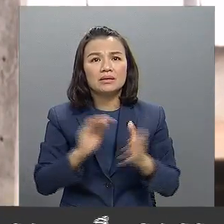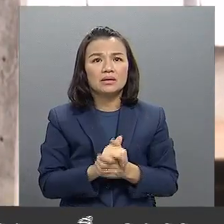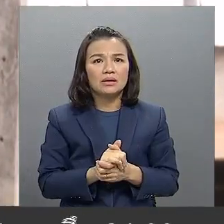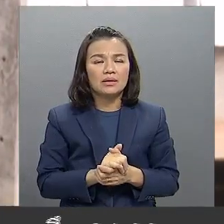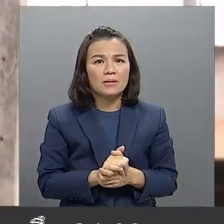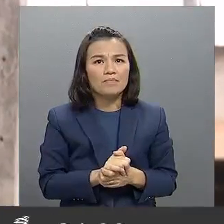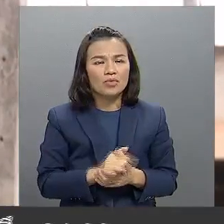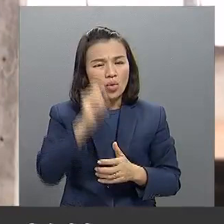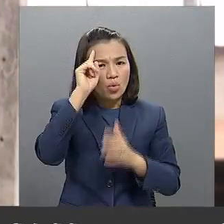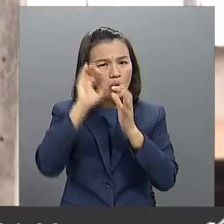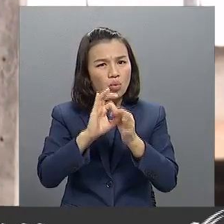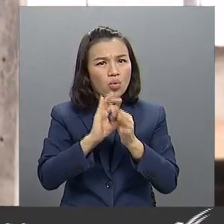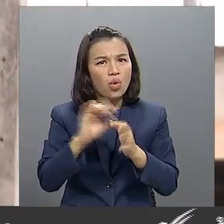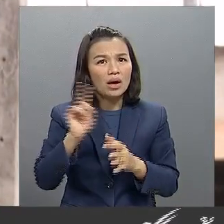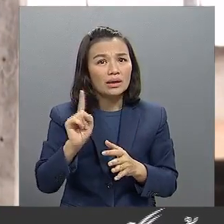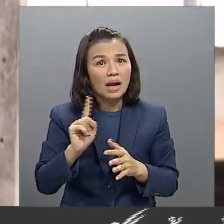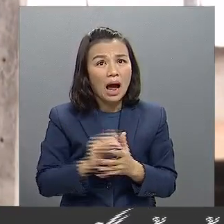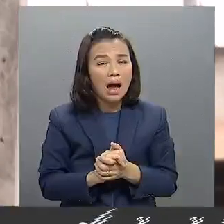เพราะว่าน้ำจากป่าแท้ยังไม่มาที